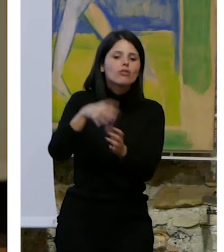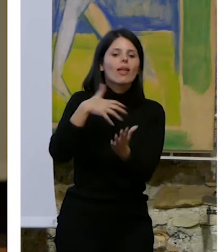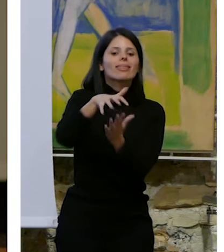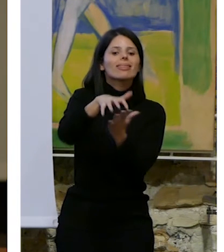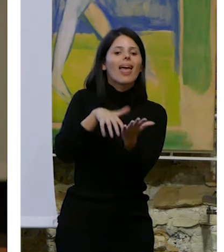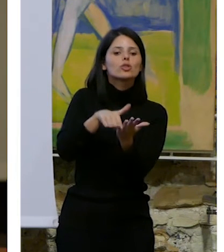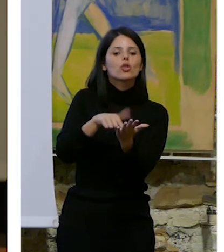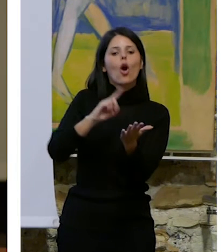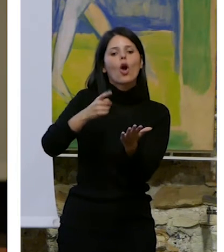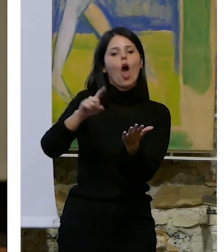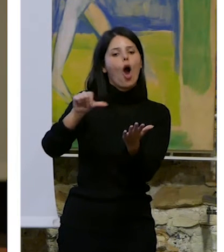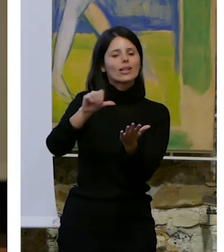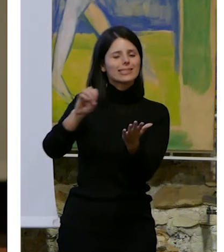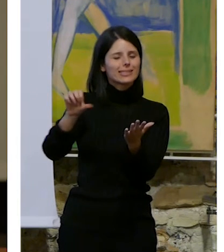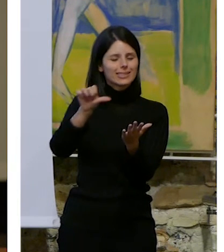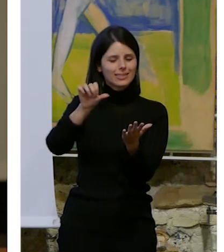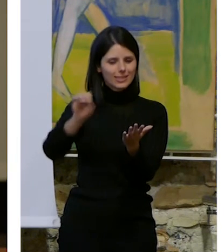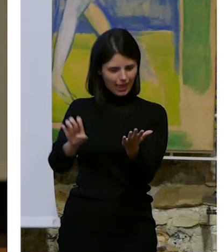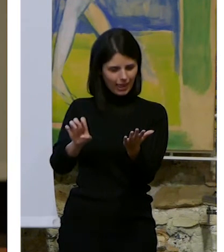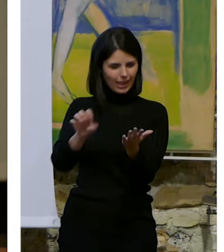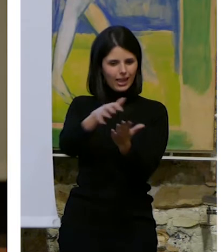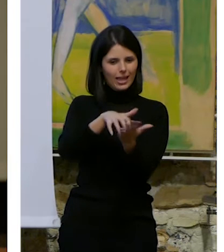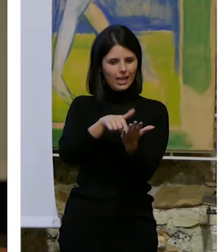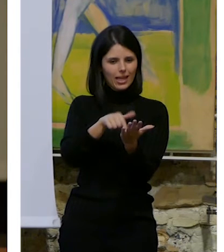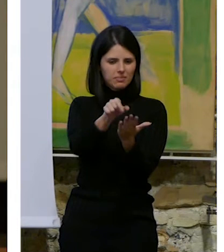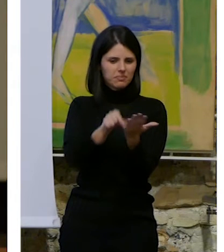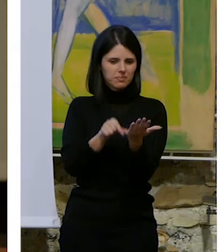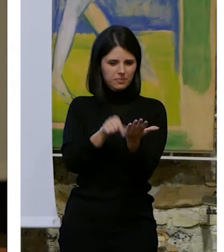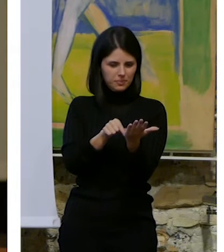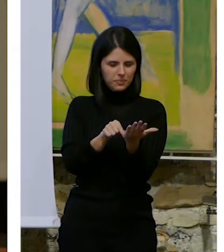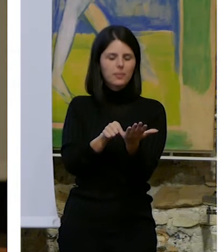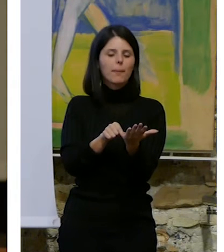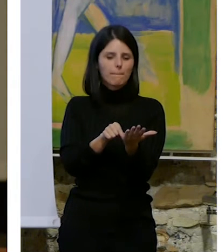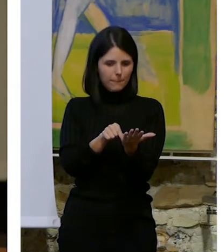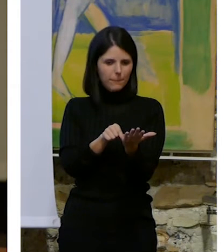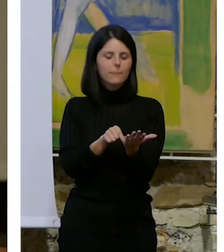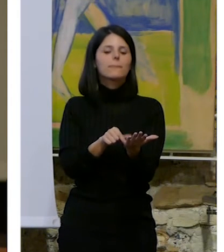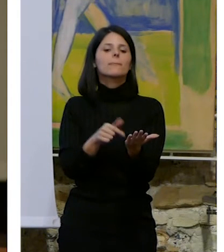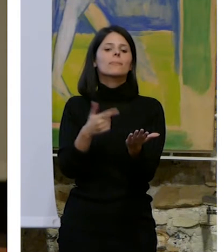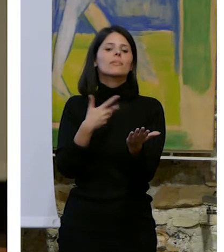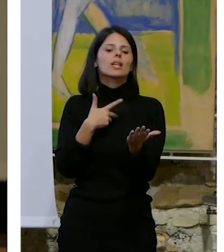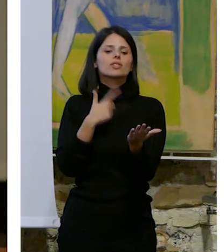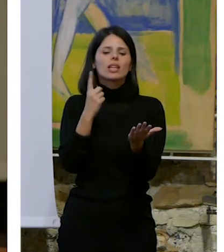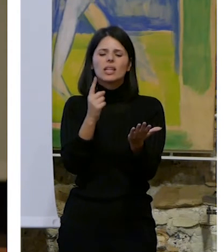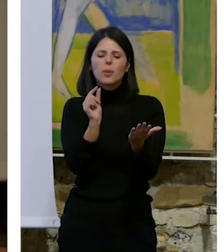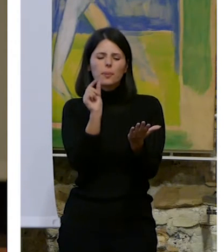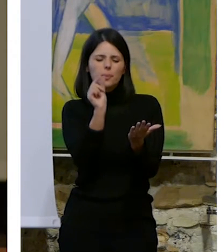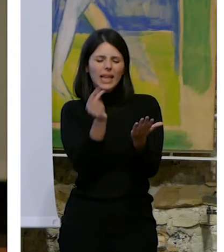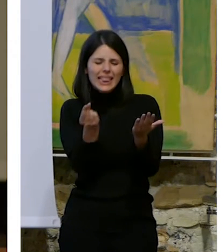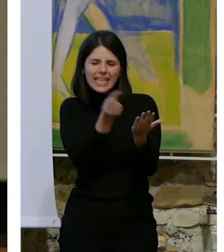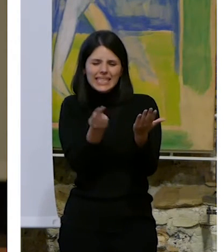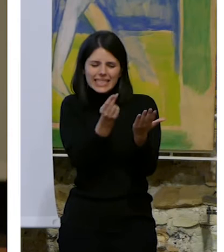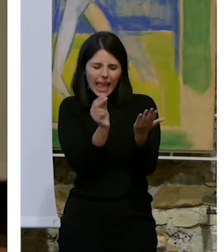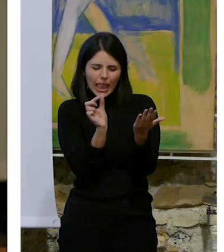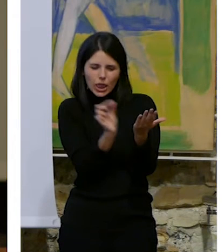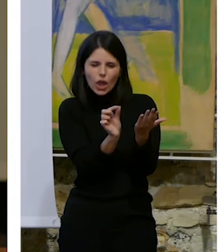glosse e quelli che si chiamano i culi di lampada in Francia, perché sono molto, che si chiamano quidlop, sono quei piccoli disegnini laterali